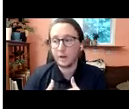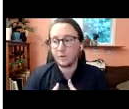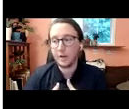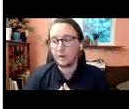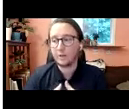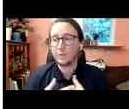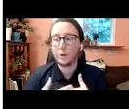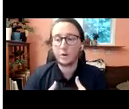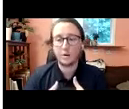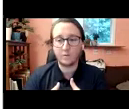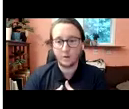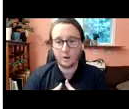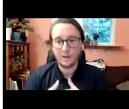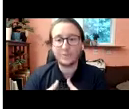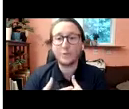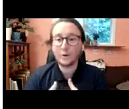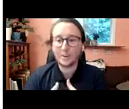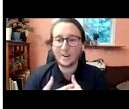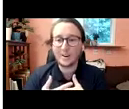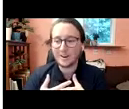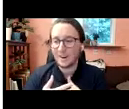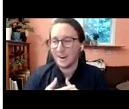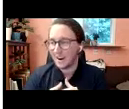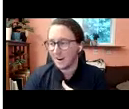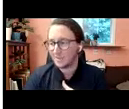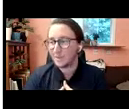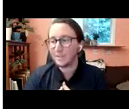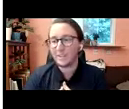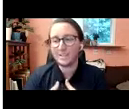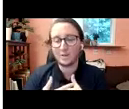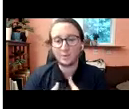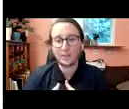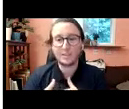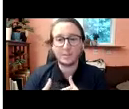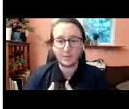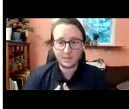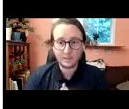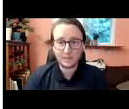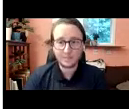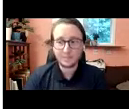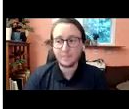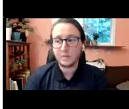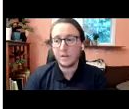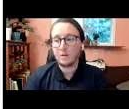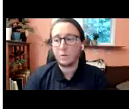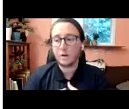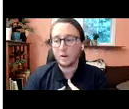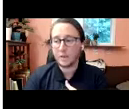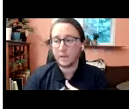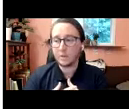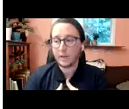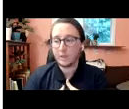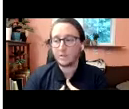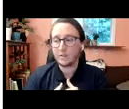Puis, le facilitateur a demandé les participants et les participantes, est-ce que ces groupes de soins